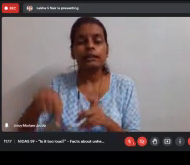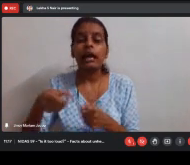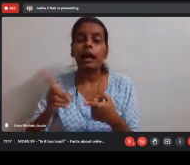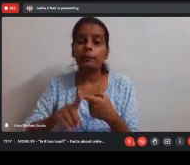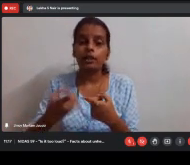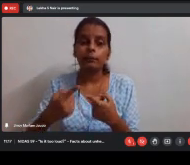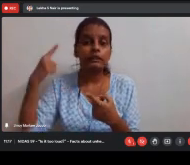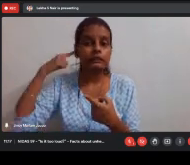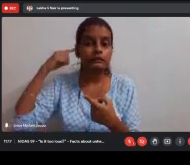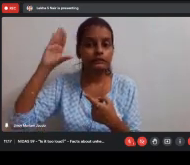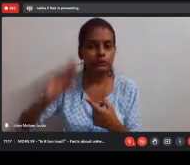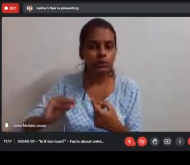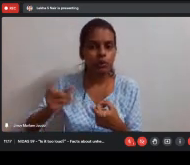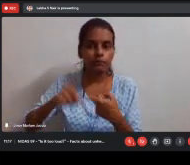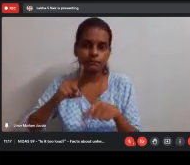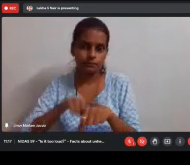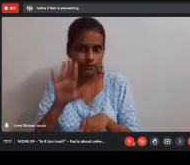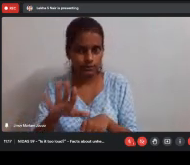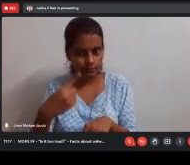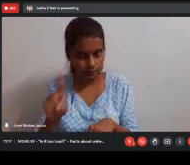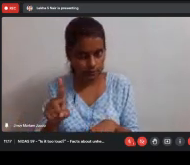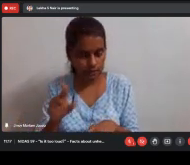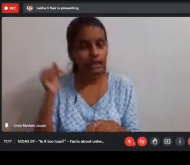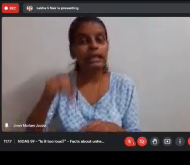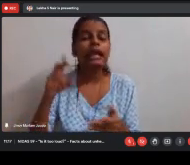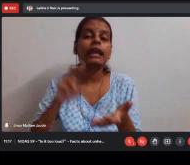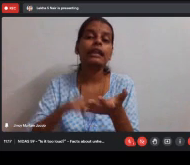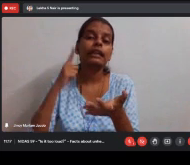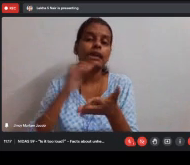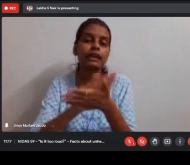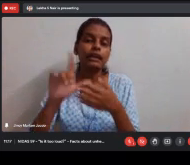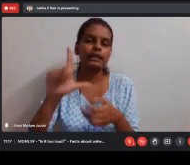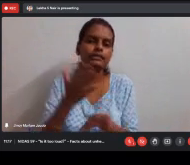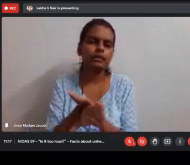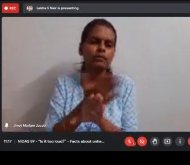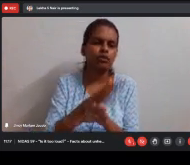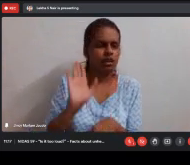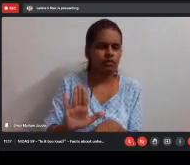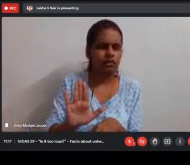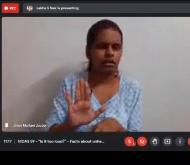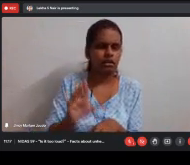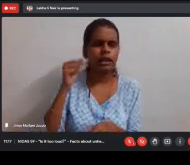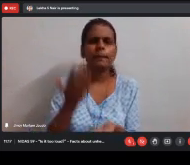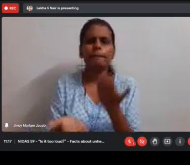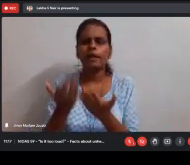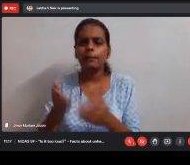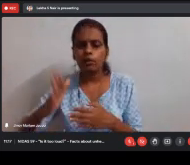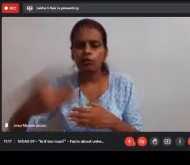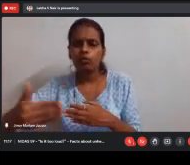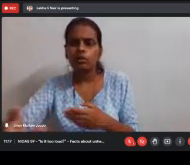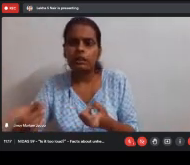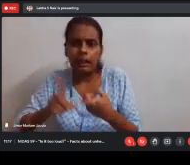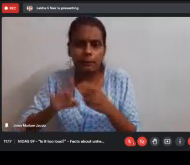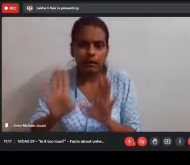വയസ്സാകുമ്പോൾ നമ്മളുടെ ശരീരത്തിലെ എല്ലാ അവയവങ്ങളും പതിയെ ആകുന്നത് പോലെ നമ്മളുടെ ചെവിക്കും ആ ഒരു ഏജിങ് പ്രോസസ് എന്ന് പറയും, വയസ്സാകും, വാർദ്ധക്യം ബാധിക്കും.